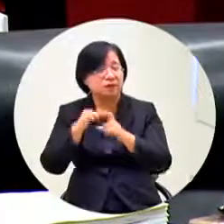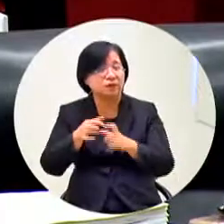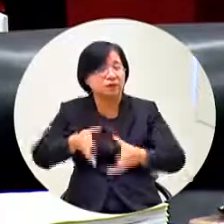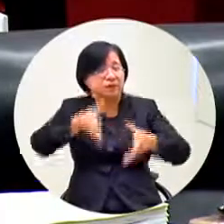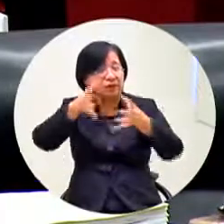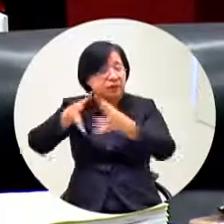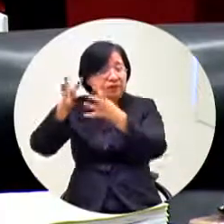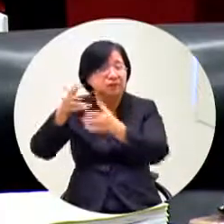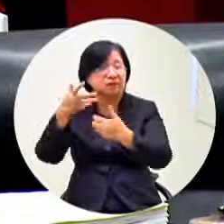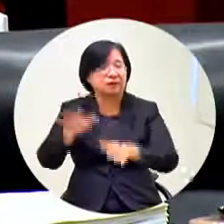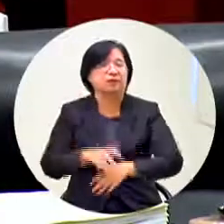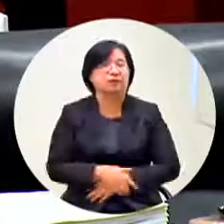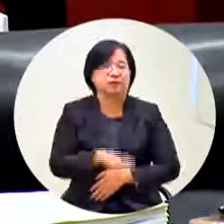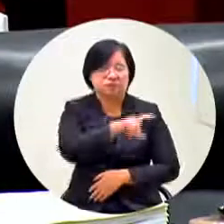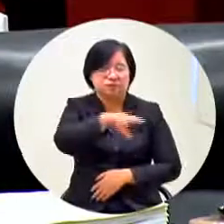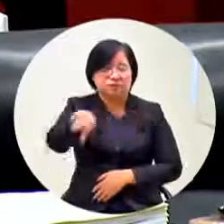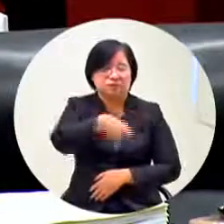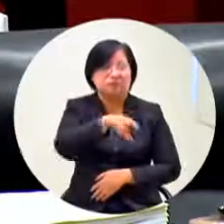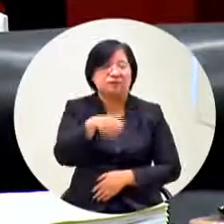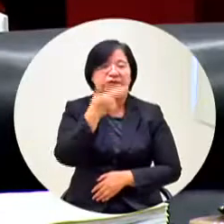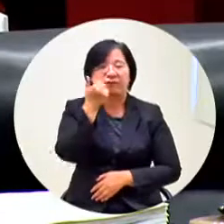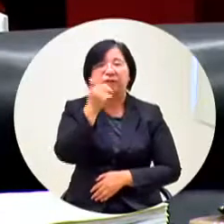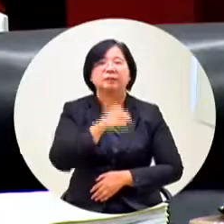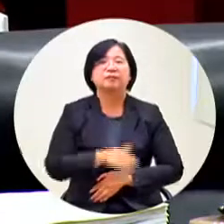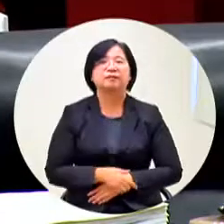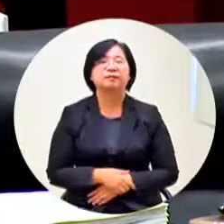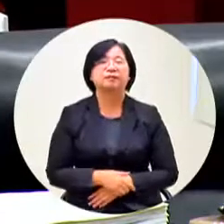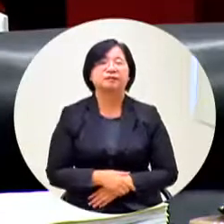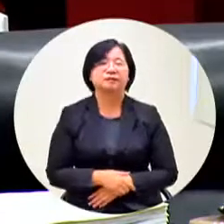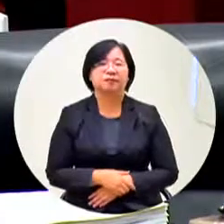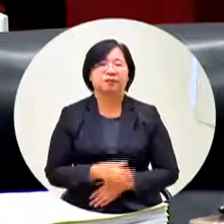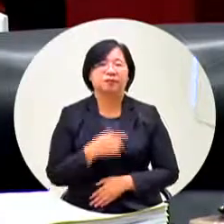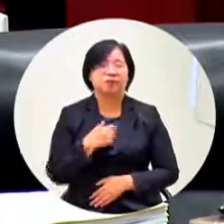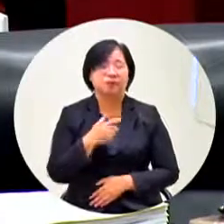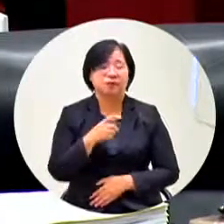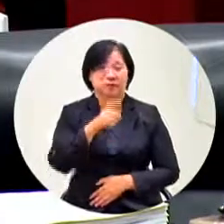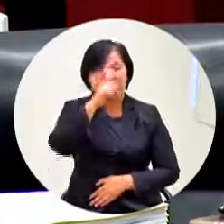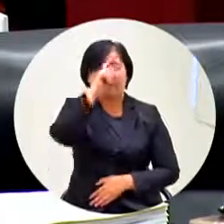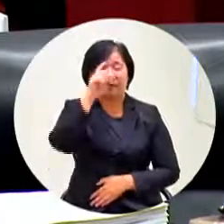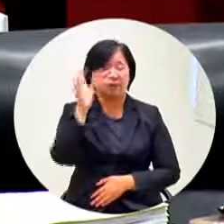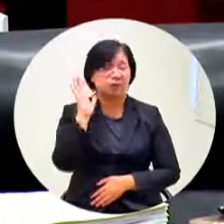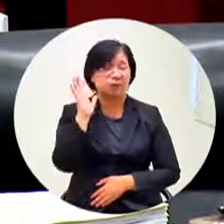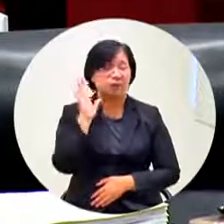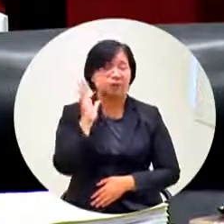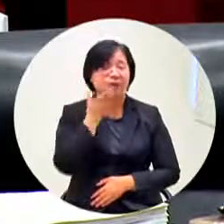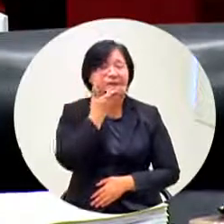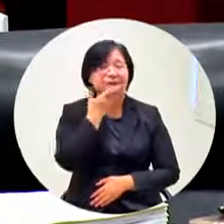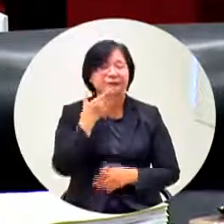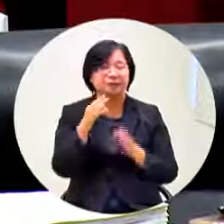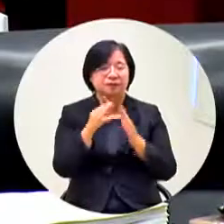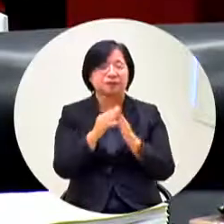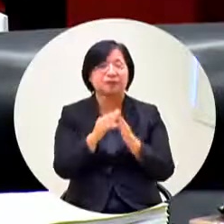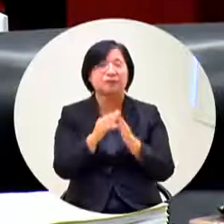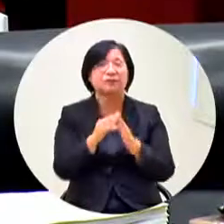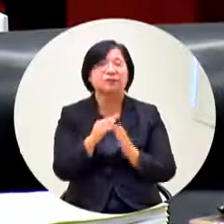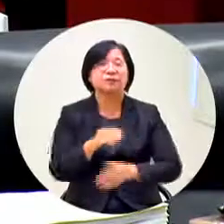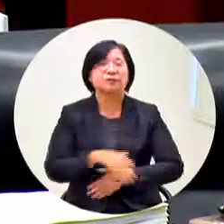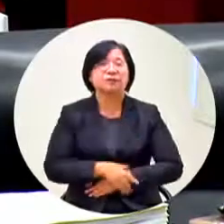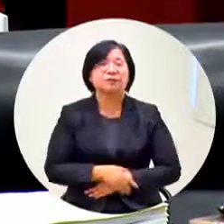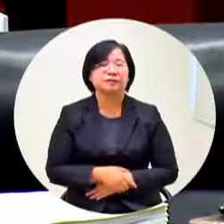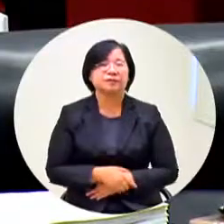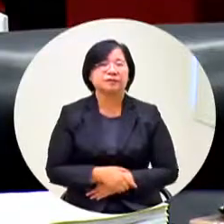这样的话就是相当便利。所以在这边我有请那个水利局，水利局在哪边？